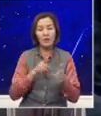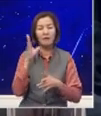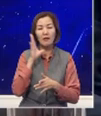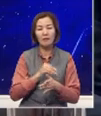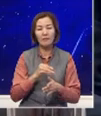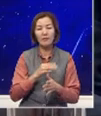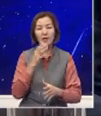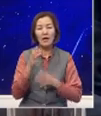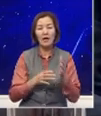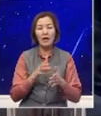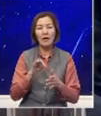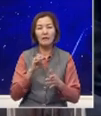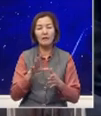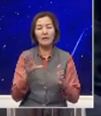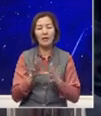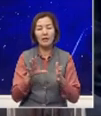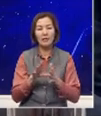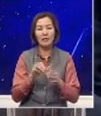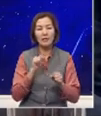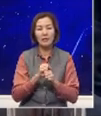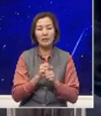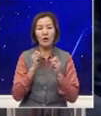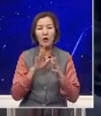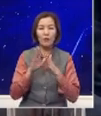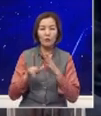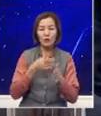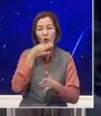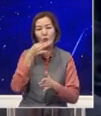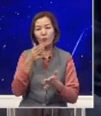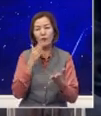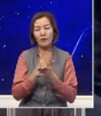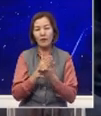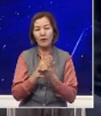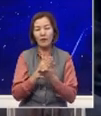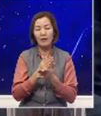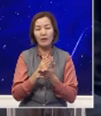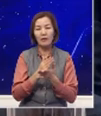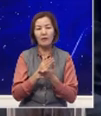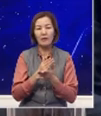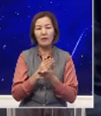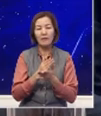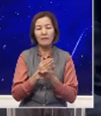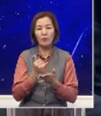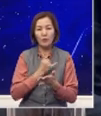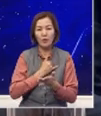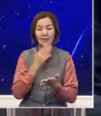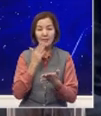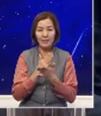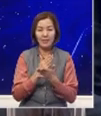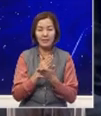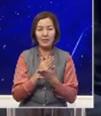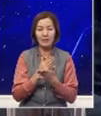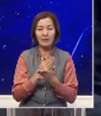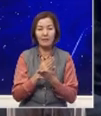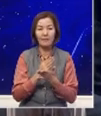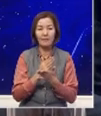атом энергетикасы бойынша оның қауіпсіздігі жөнінен тәжірибесі бар бірден бір мекемеміз. Болашақтың энергиясы атанған